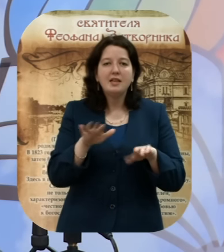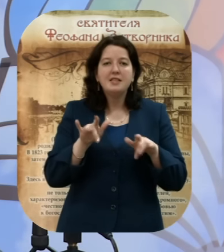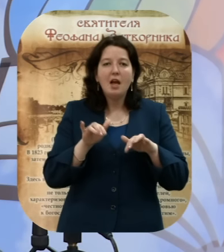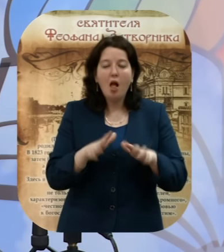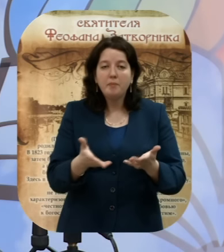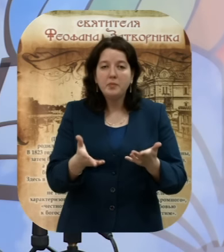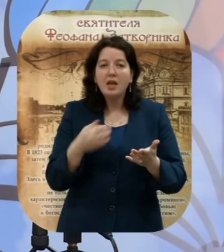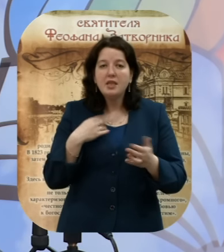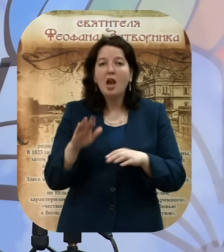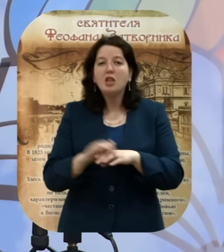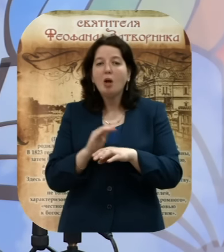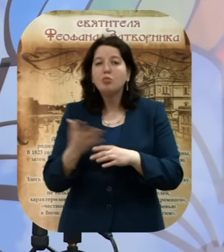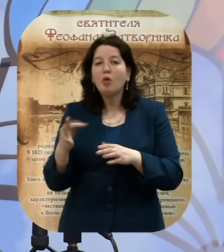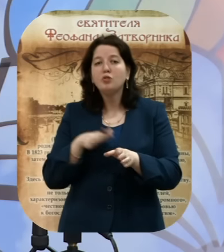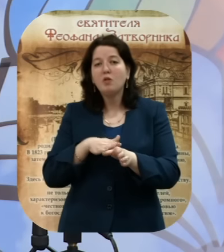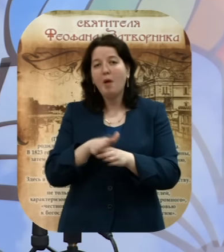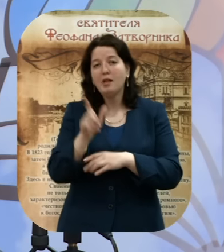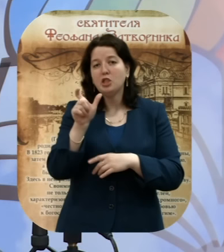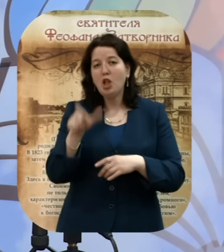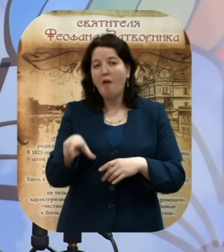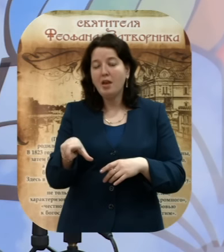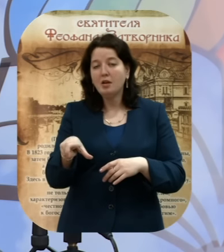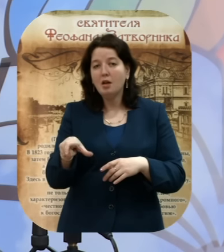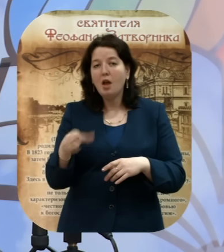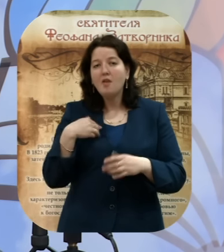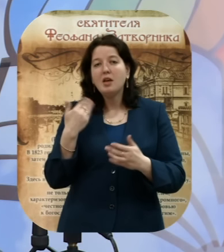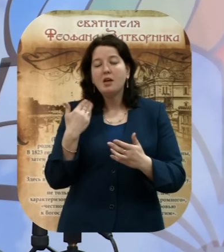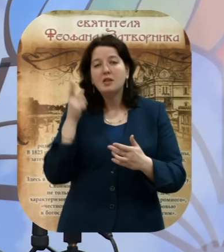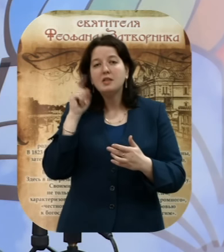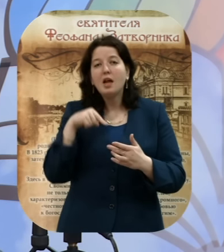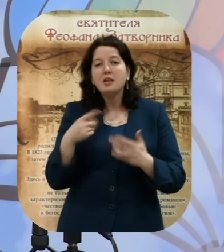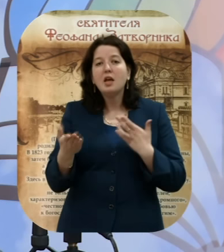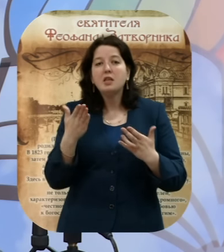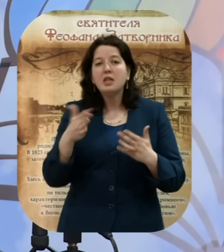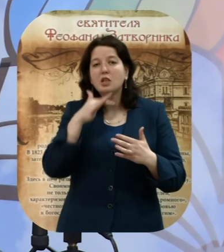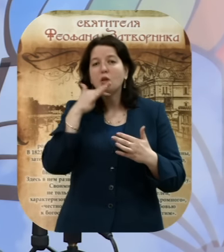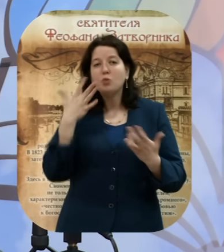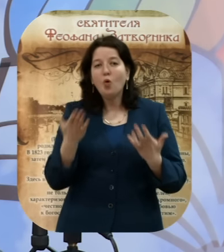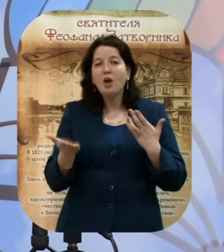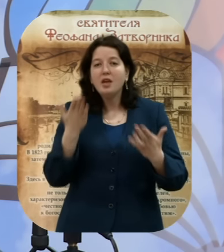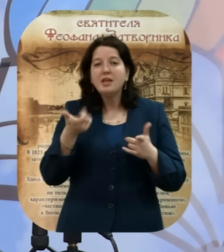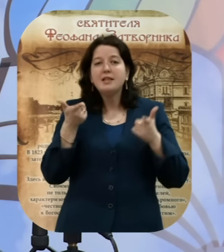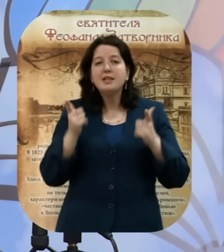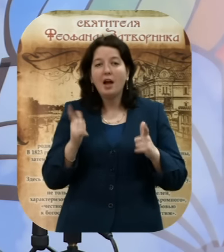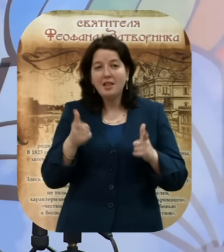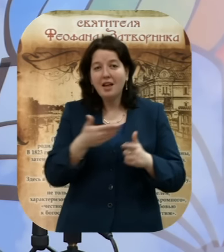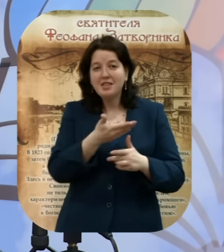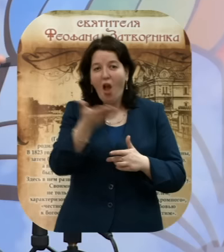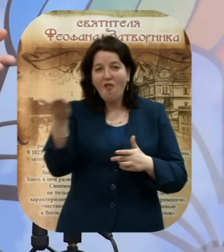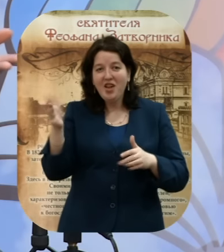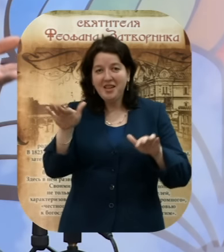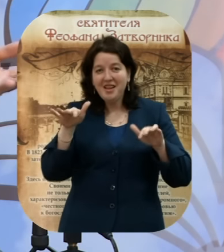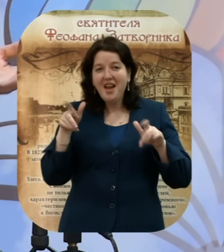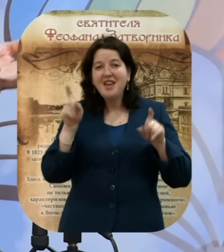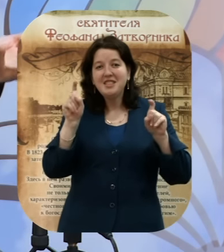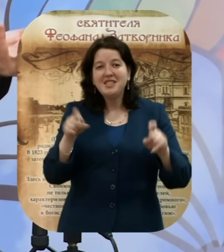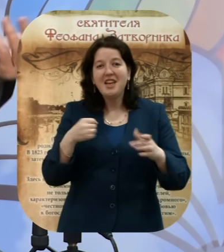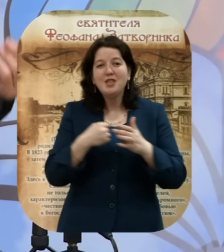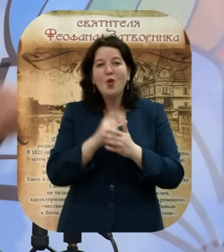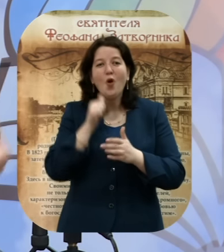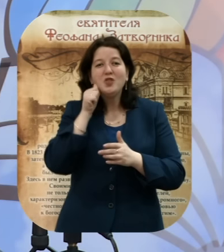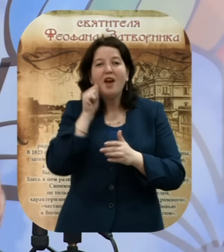к добру, которое мы совершаем? Вы знаете, как много. Но если вы согласны сидеть до завтрашнего утра, то я, конечно, могу все